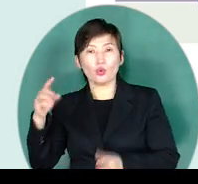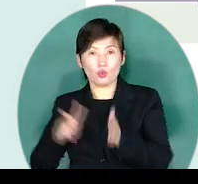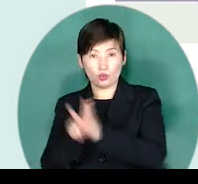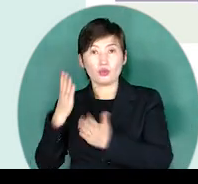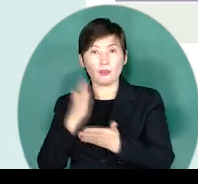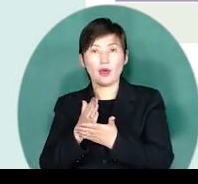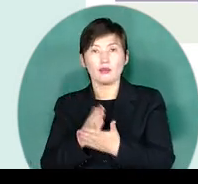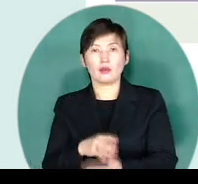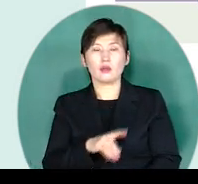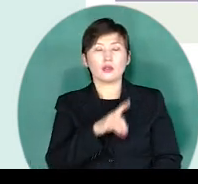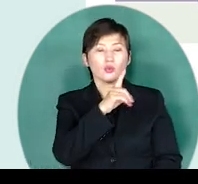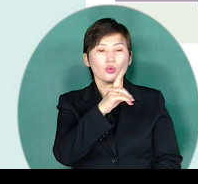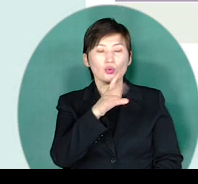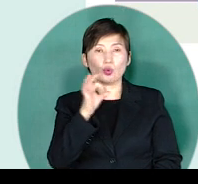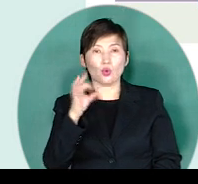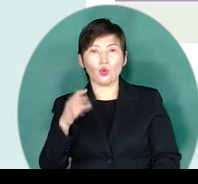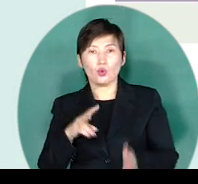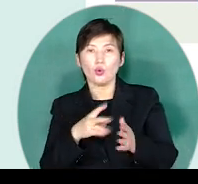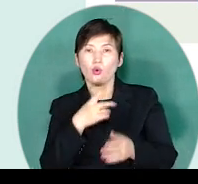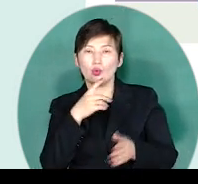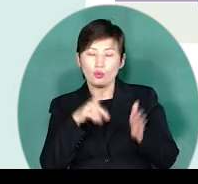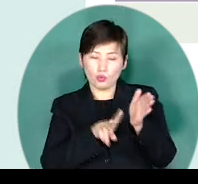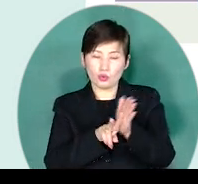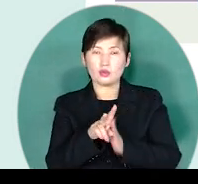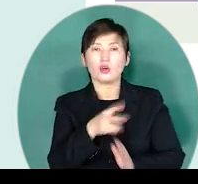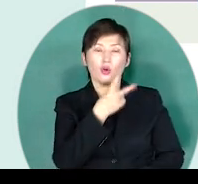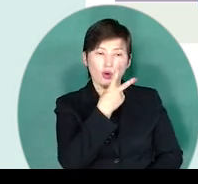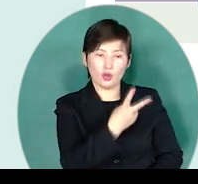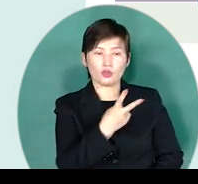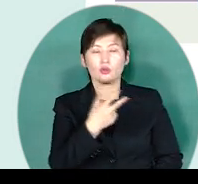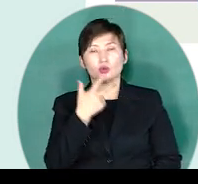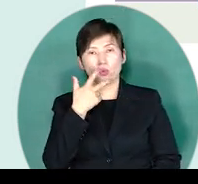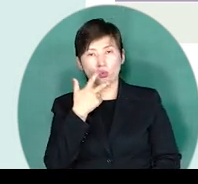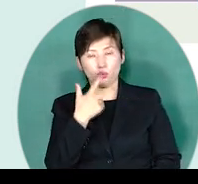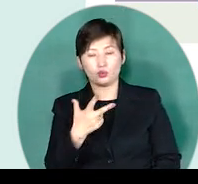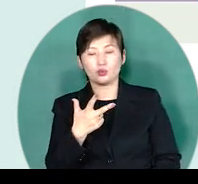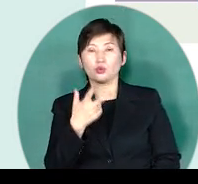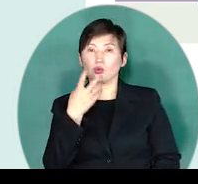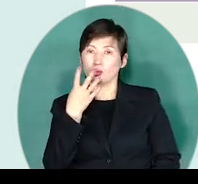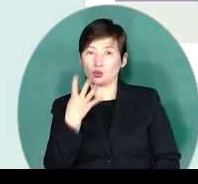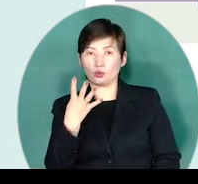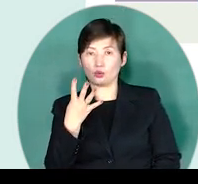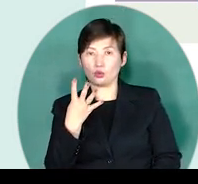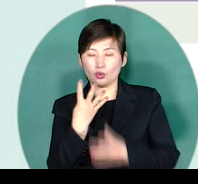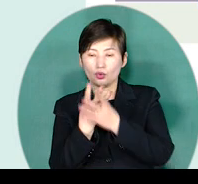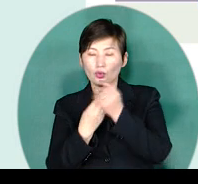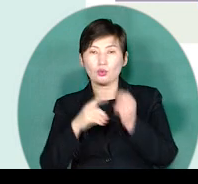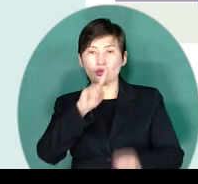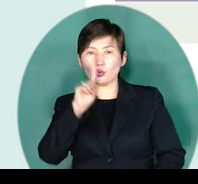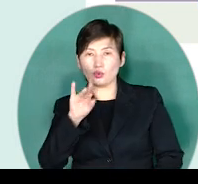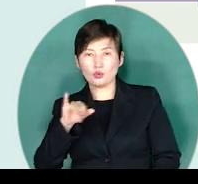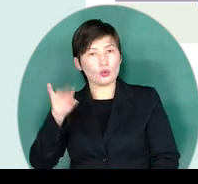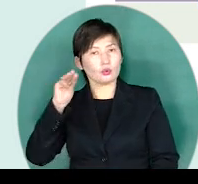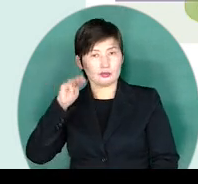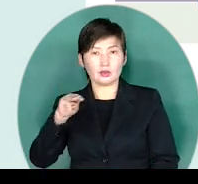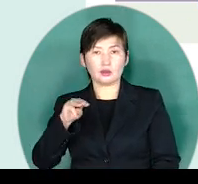100-ийг бүрдүүлдэг юм байна. Тэгвэл 1 100-т байна. 2 300-д 400-д.